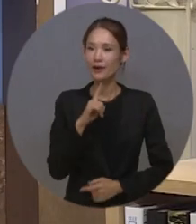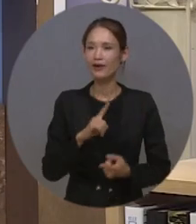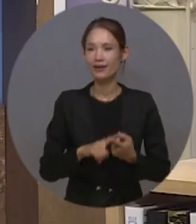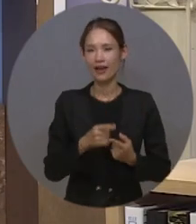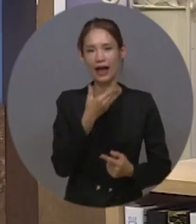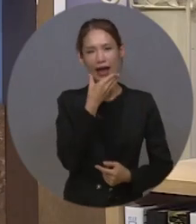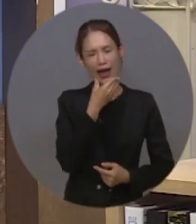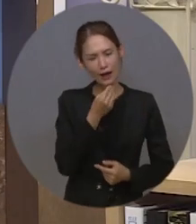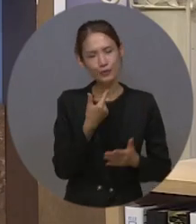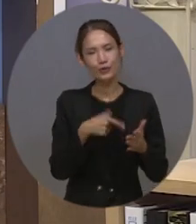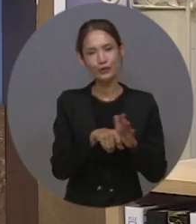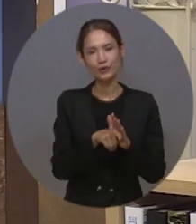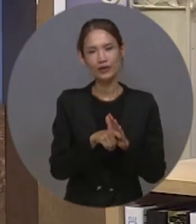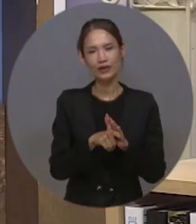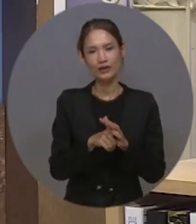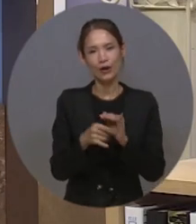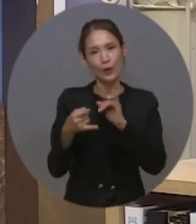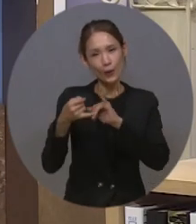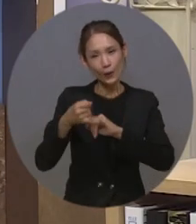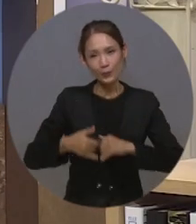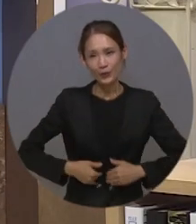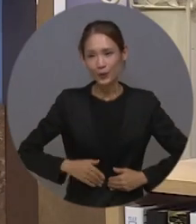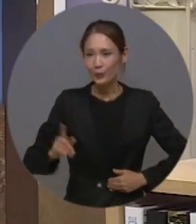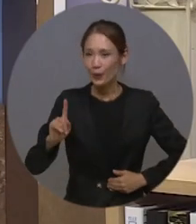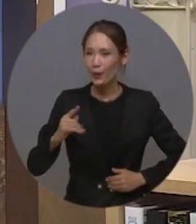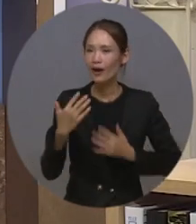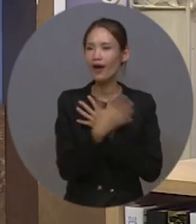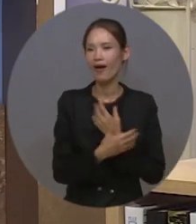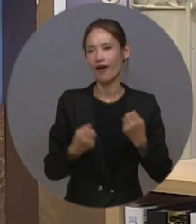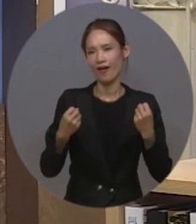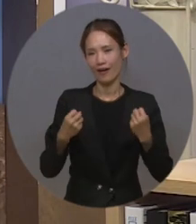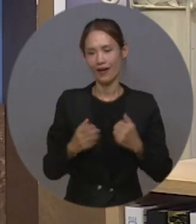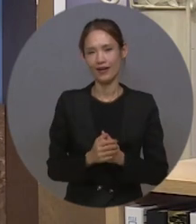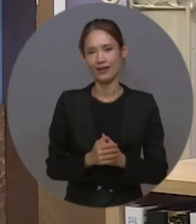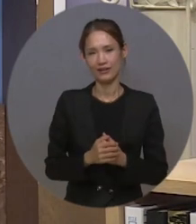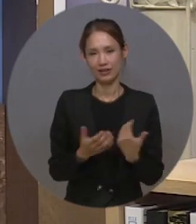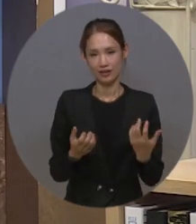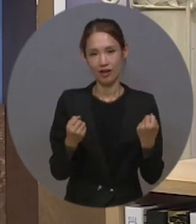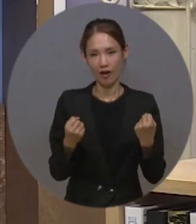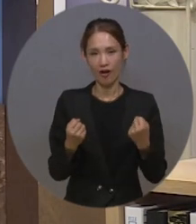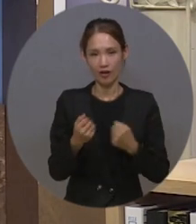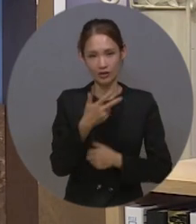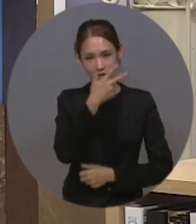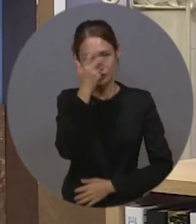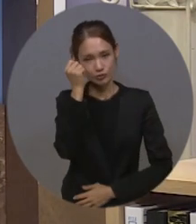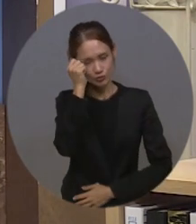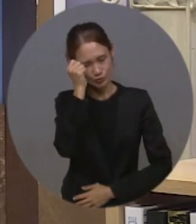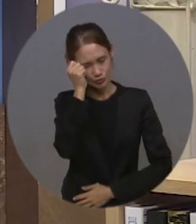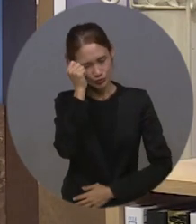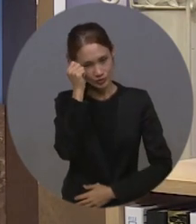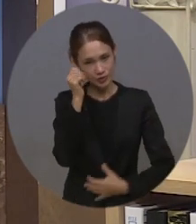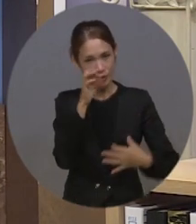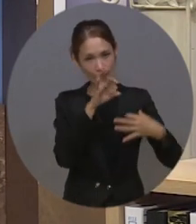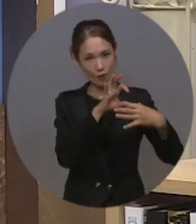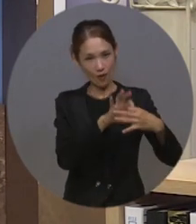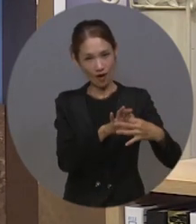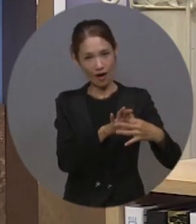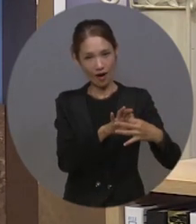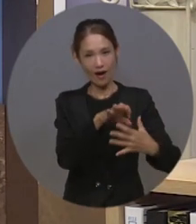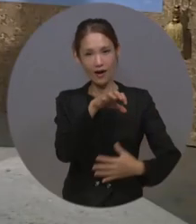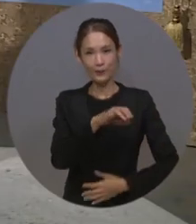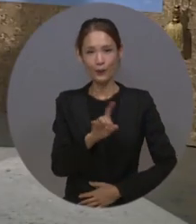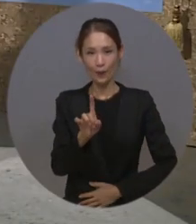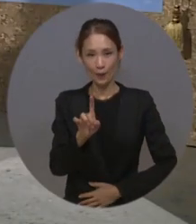행복하기 위해서는 건강이 필수 그렇죠. 조건인 것 같거든요. 당연하죠. 근데 수면과 건강, 네. 이게 어떤